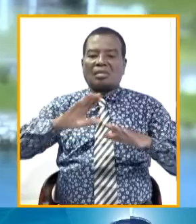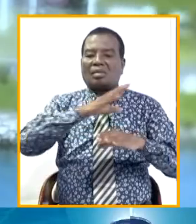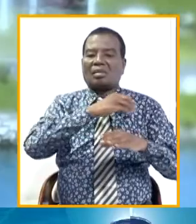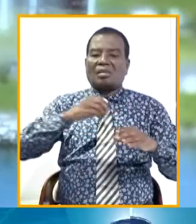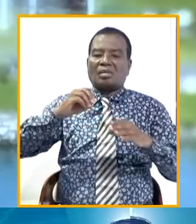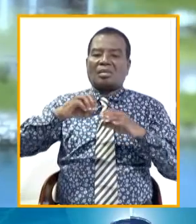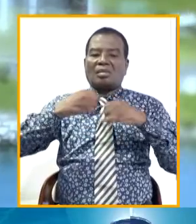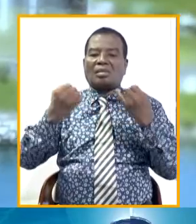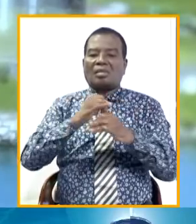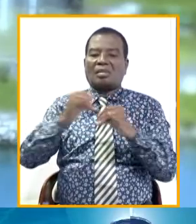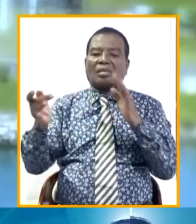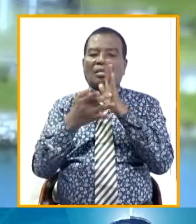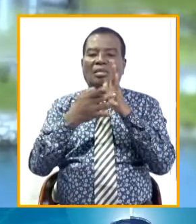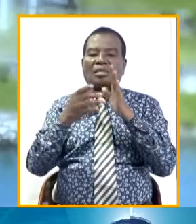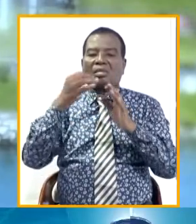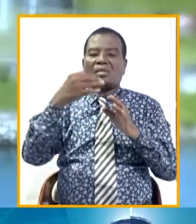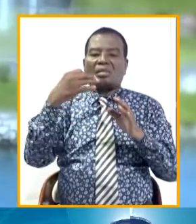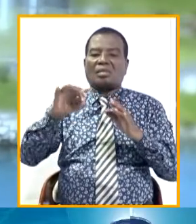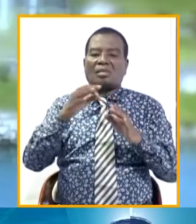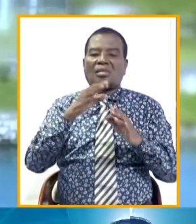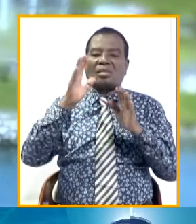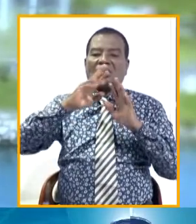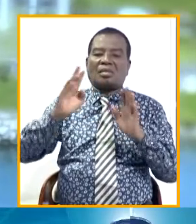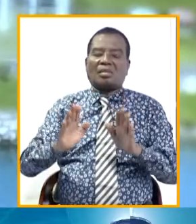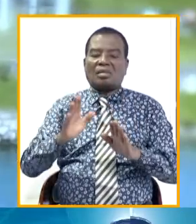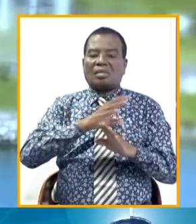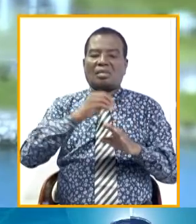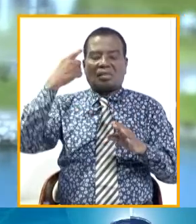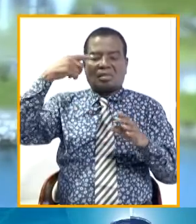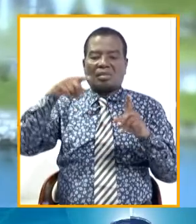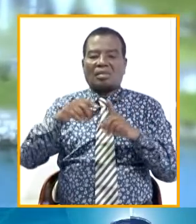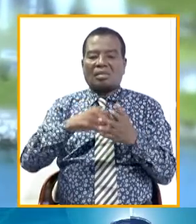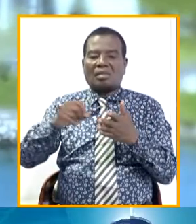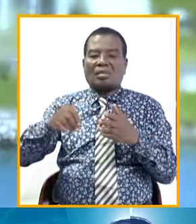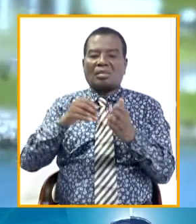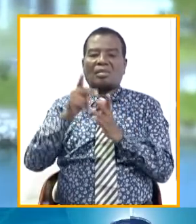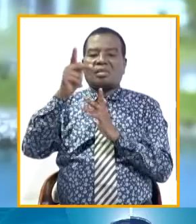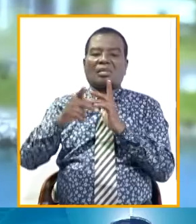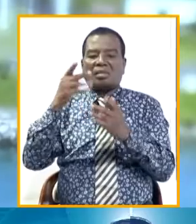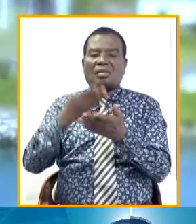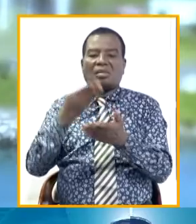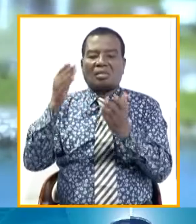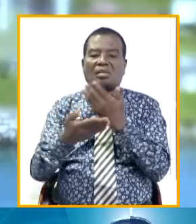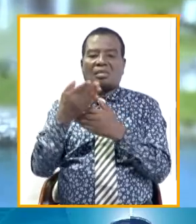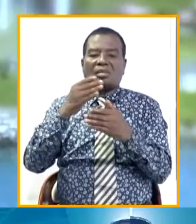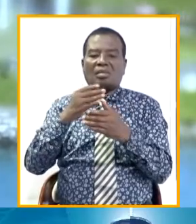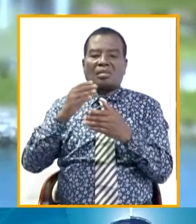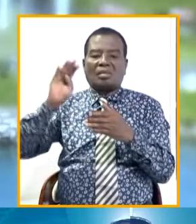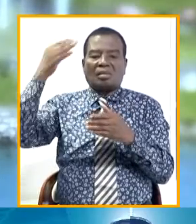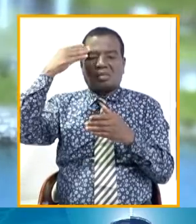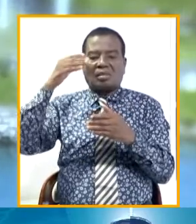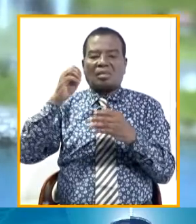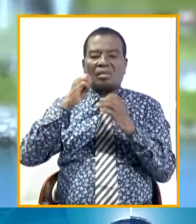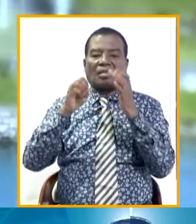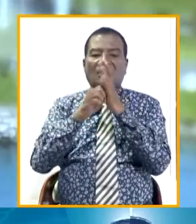entreprise technologique française. Cette convention s'inscrit dans le cadre d'un projet financé par le ministère